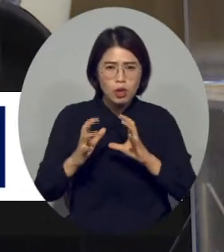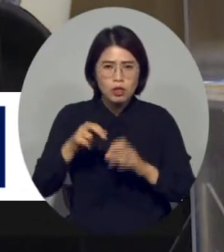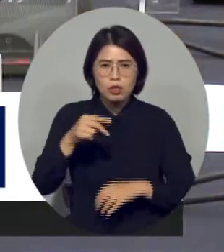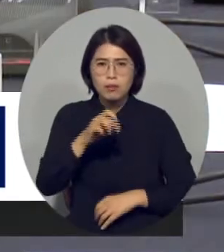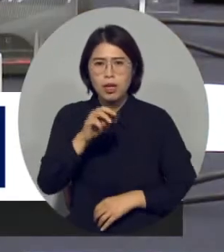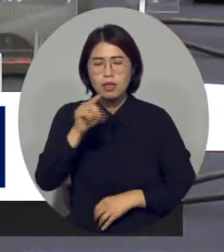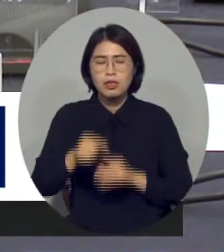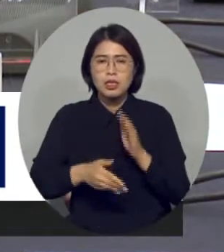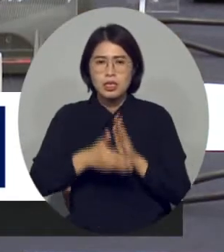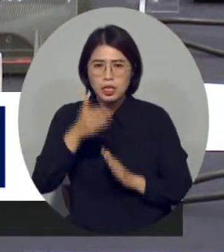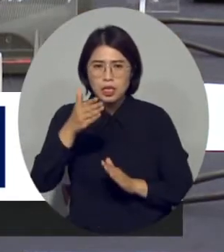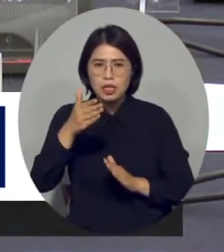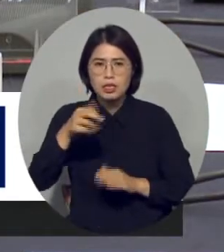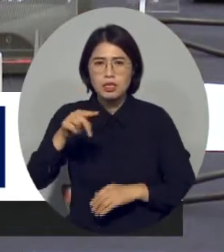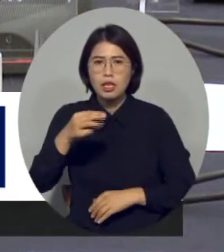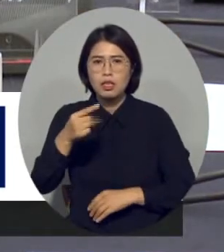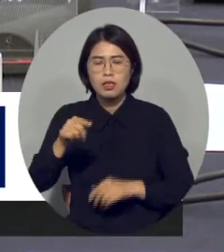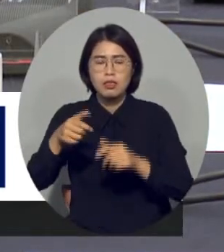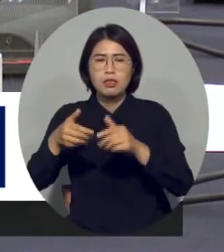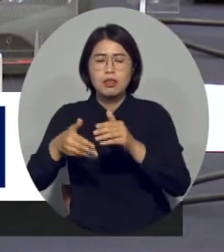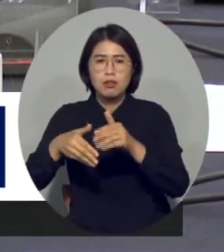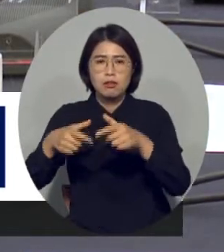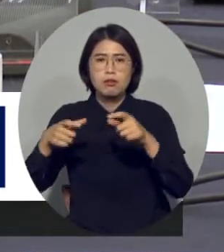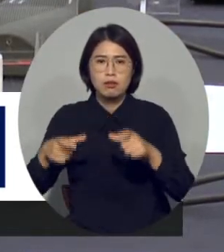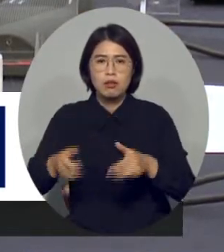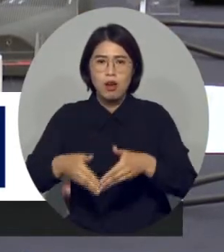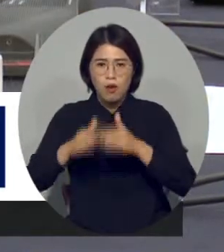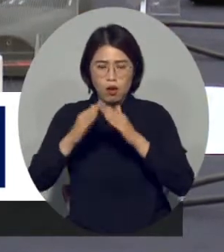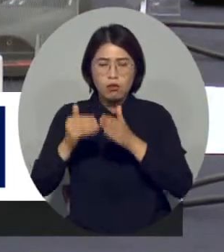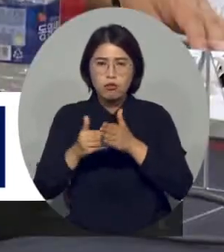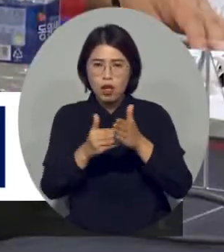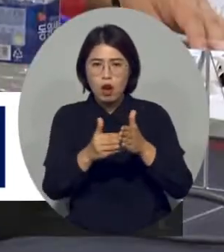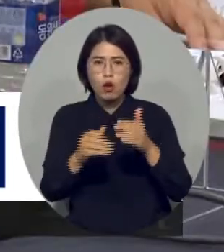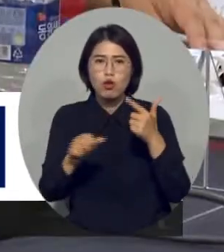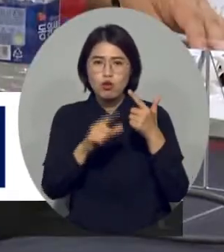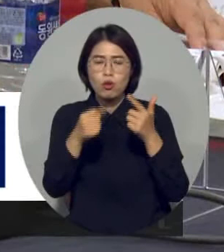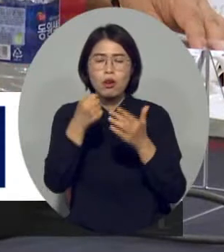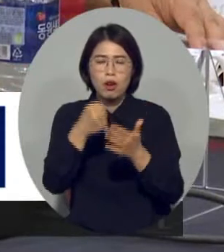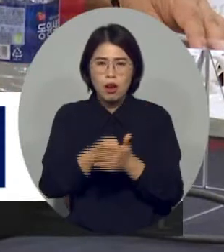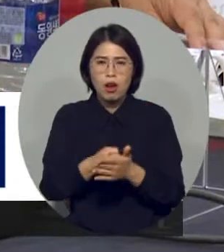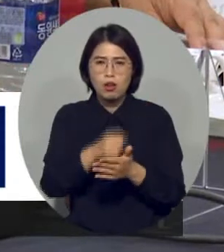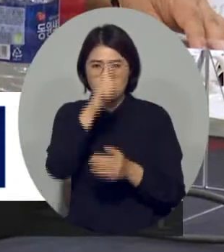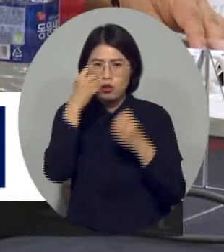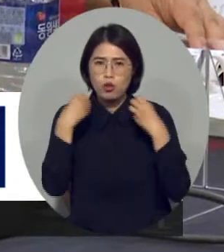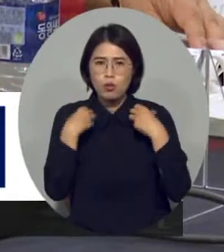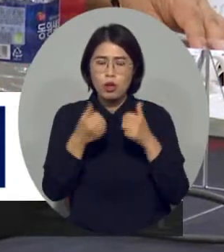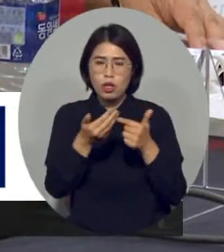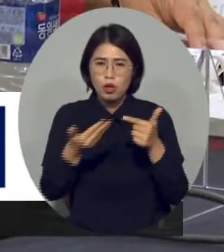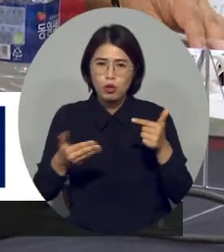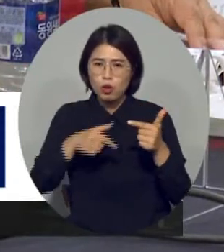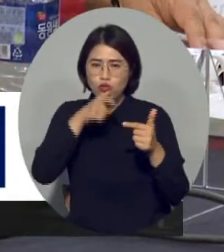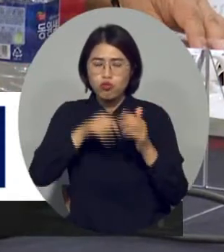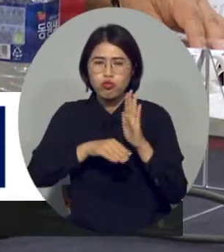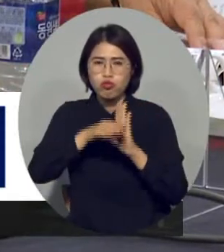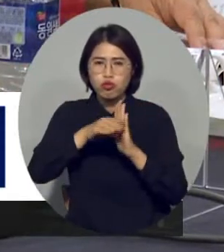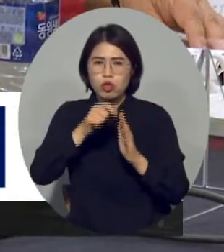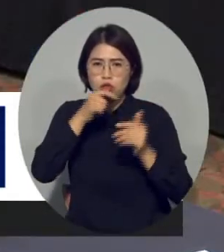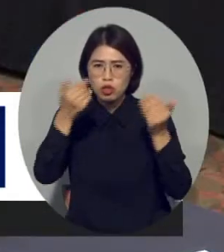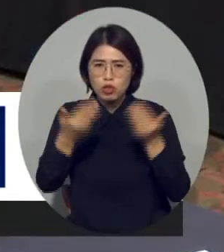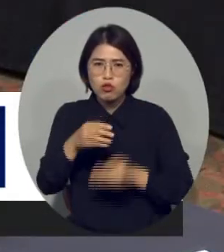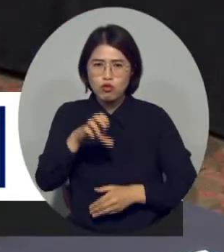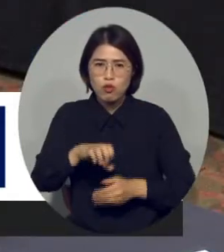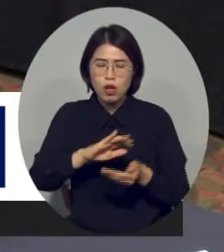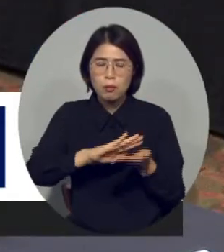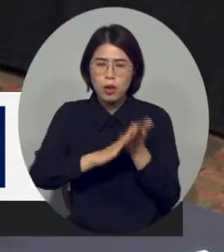구축과 대구 스타트 업 타운 조성 등을 건의하고 지난 6월 확정 된 정보에 낙동강 숙의 취수원 다변화